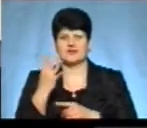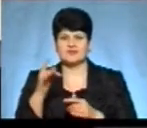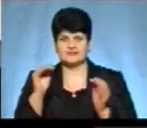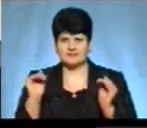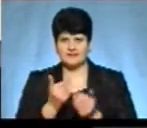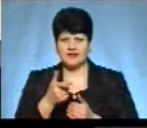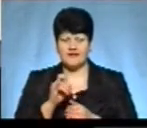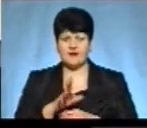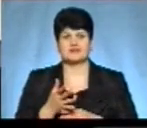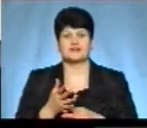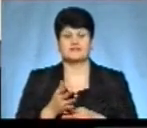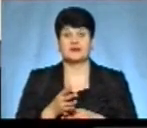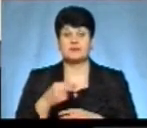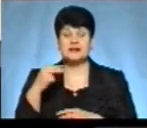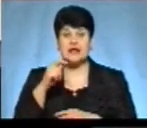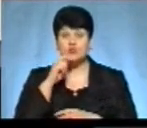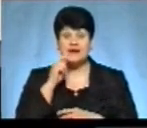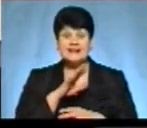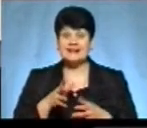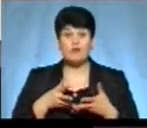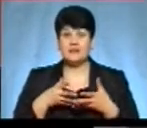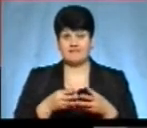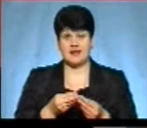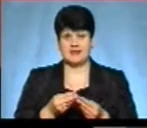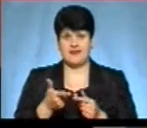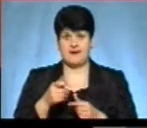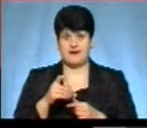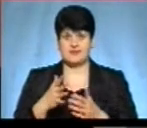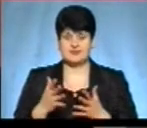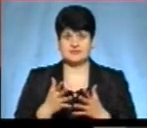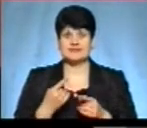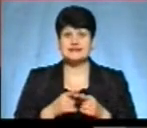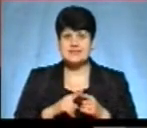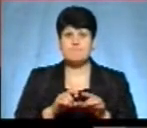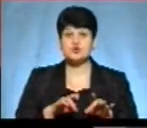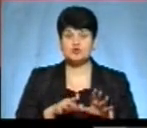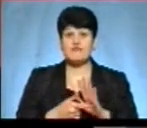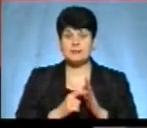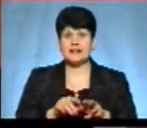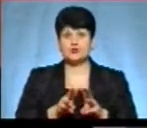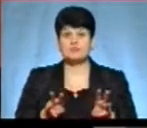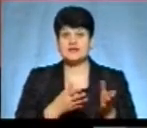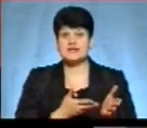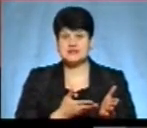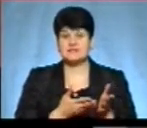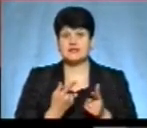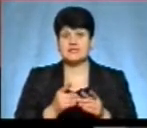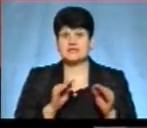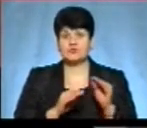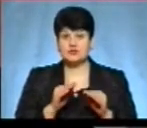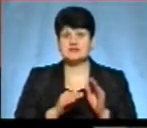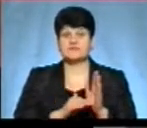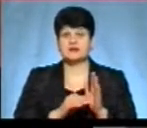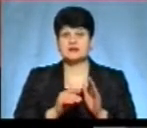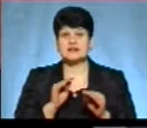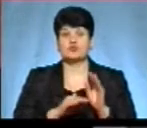України не впливає на ціну на газ. Це регулюється постановою Кабінету міністрів України, який формується складом Верховної Ради